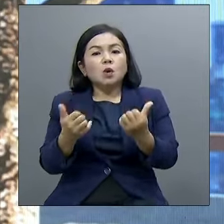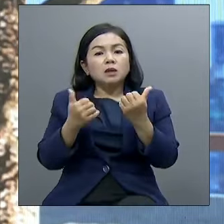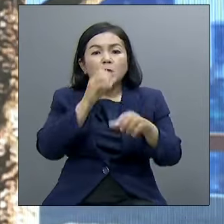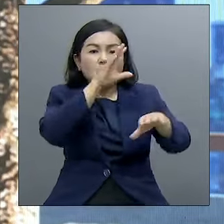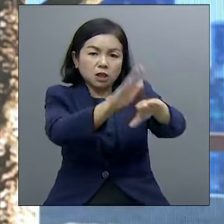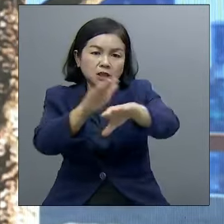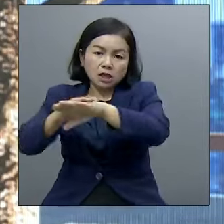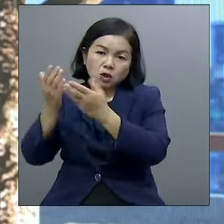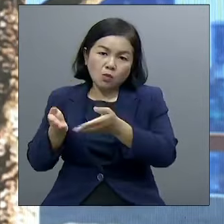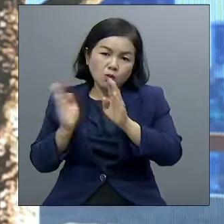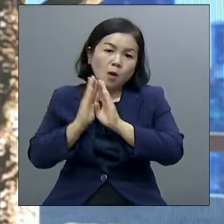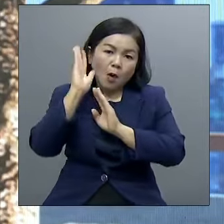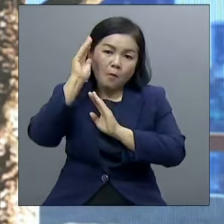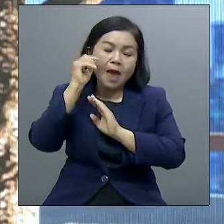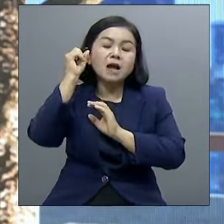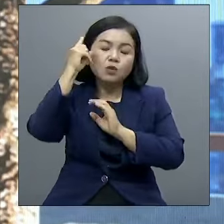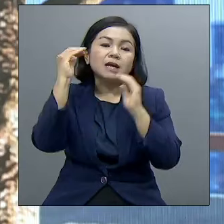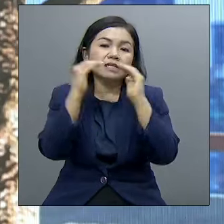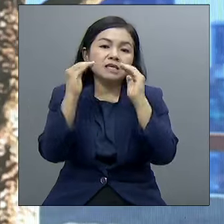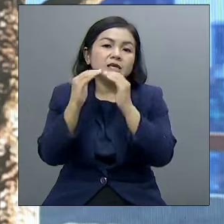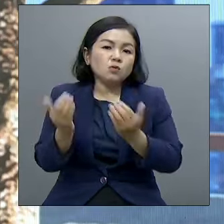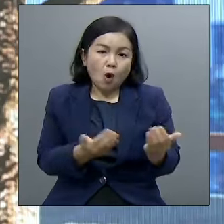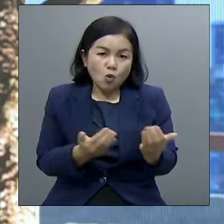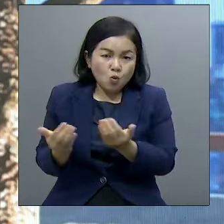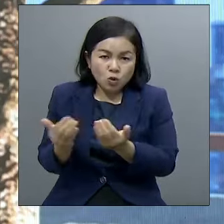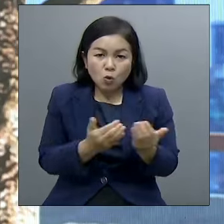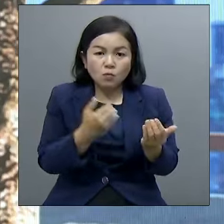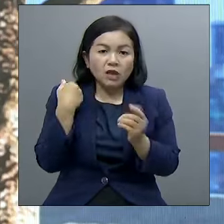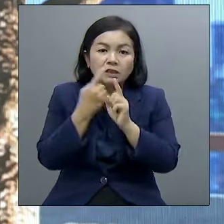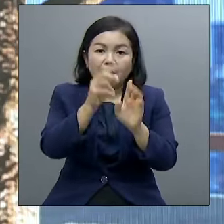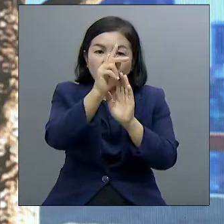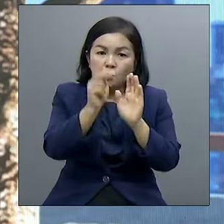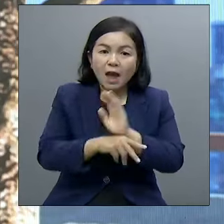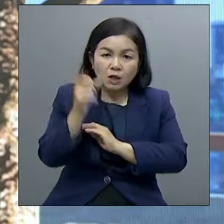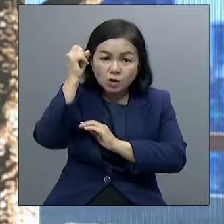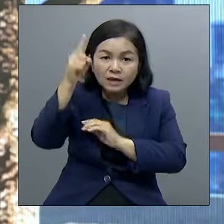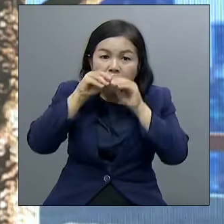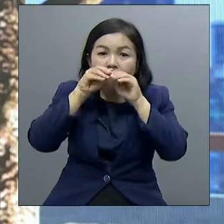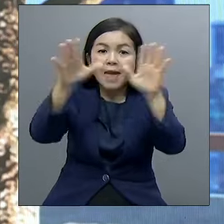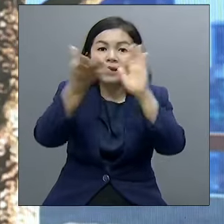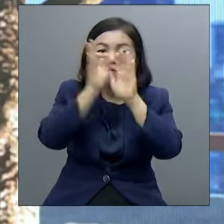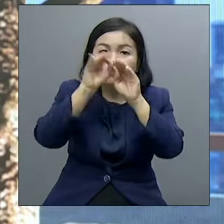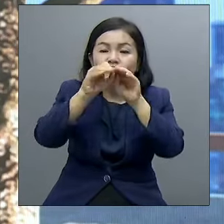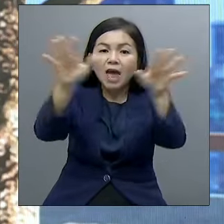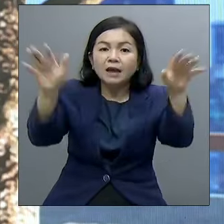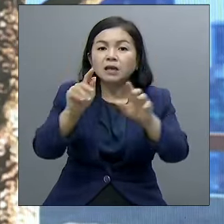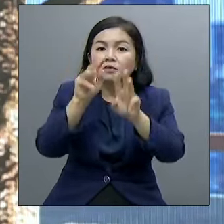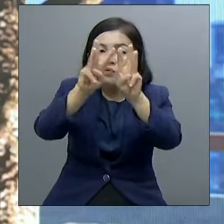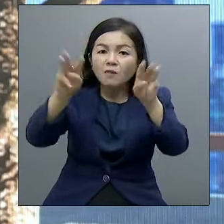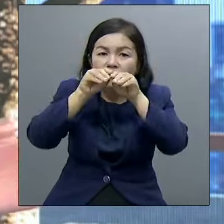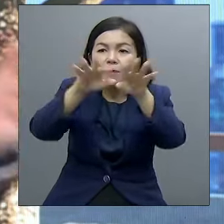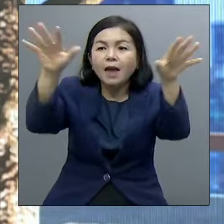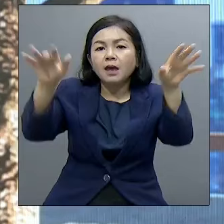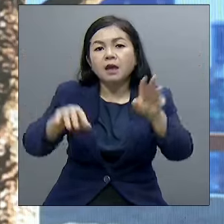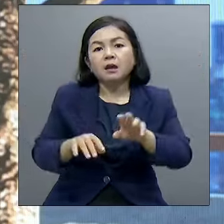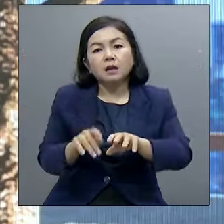ให้พ่อแม่เนี่ยเข้าใจถึงสิทธิ์ของลูกเพราะอย่าลืมว่าเดี๋ยวนี้ดิจิตอลฟุตปรินต์เนี่ยนะครับมันค่อนข้าง จะติดตัวไปตลอ